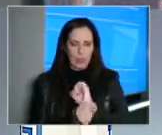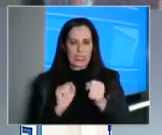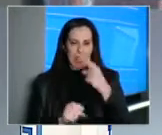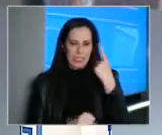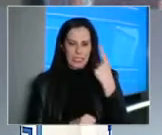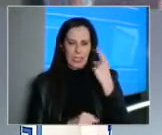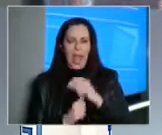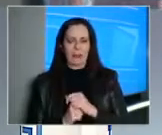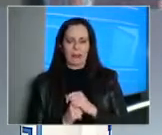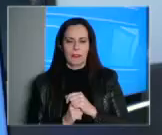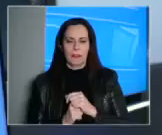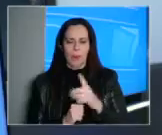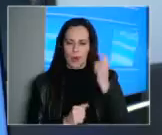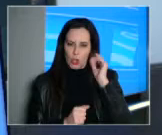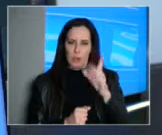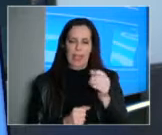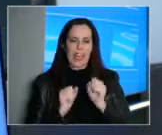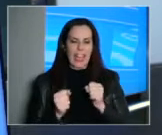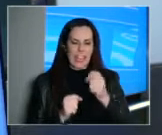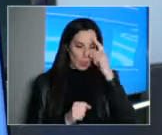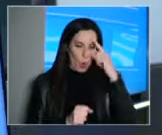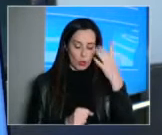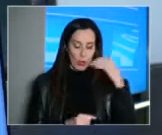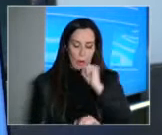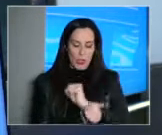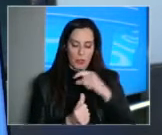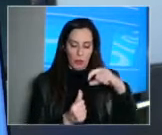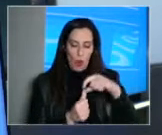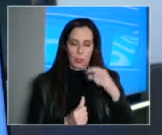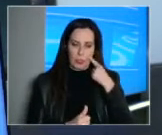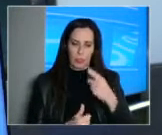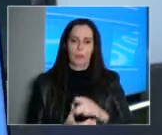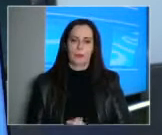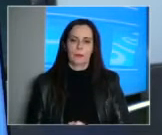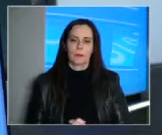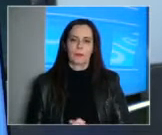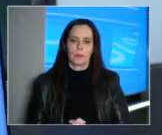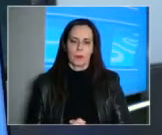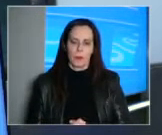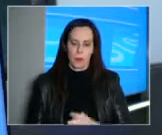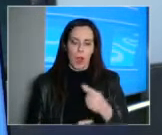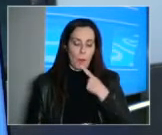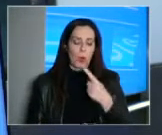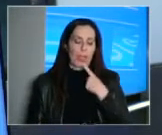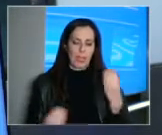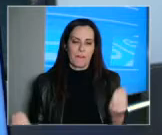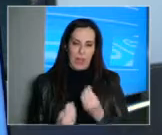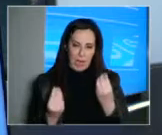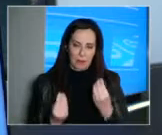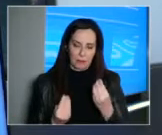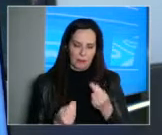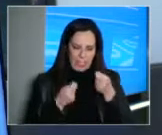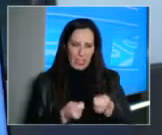אחד, תיקון, אז בוא נשמע אותו, זה דברים שהוא אמר במהלך השבי בפקיסטן, כנראה הוא הוכרח לומר את הדברים האלה